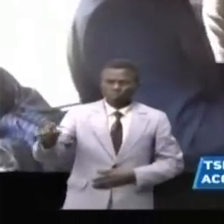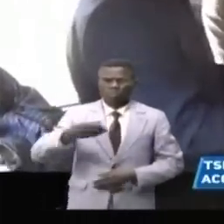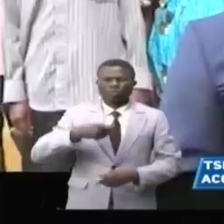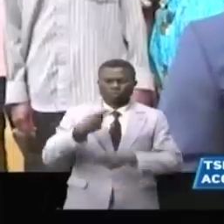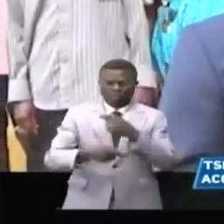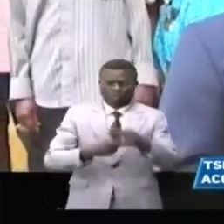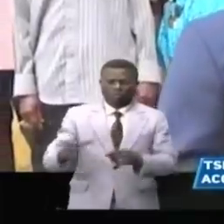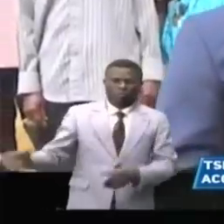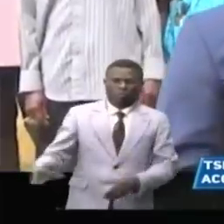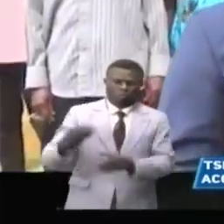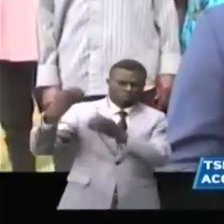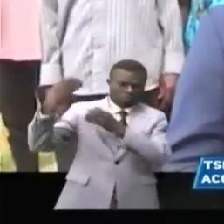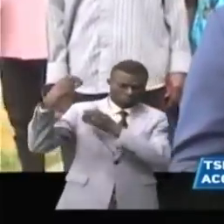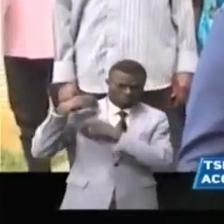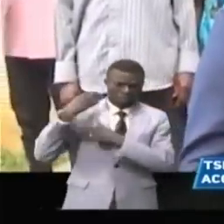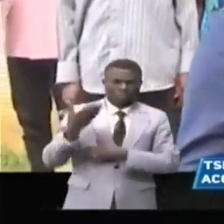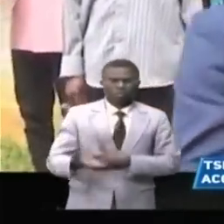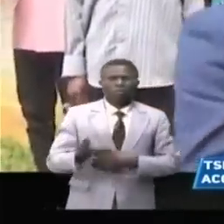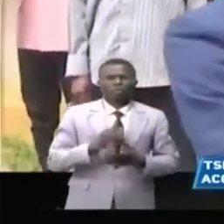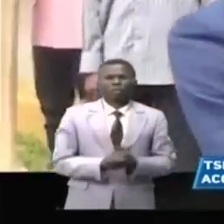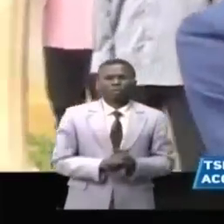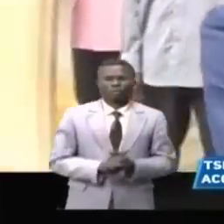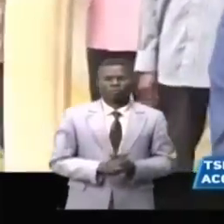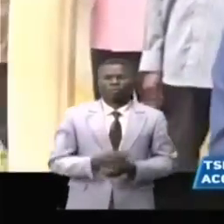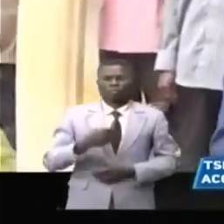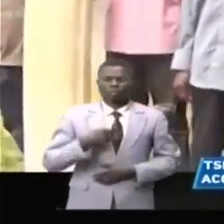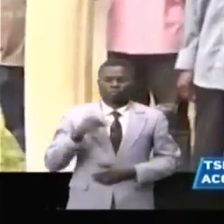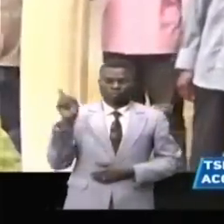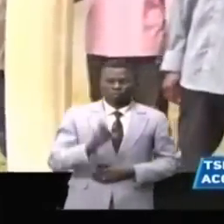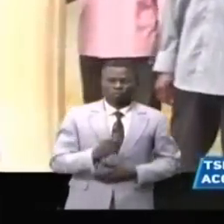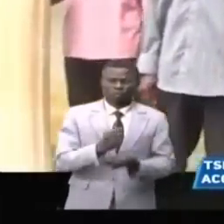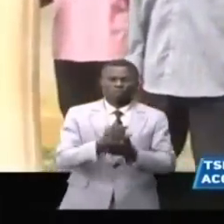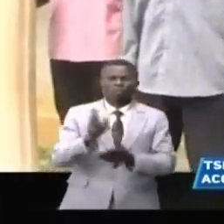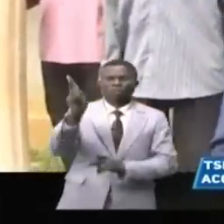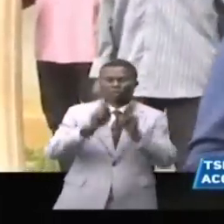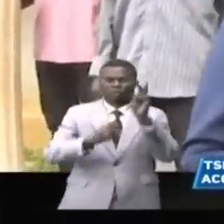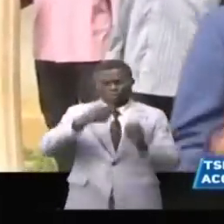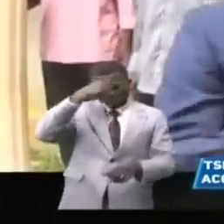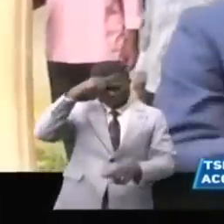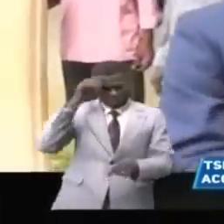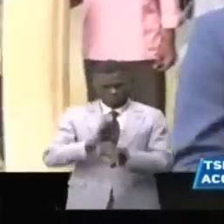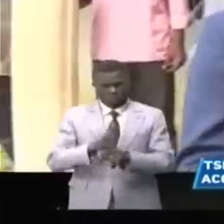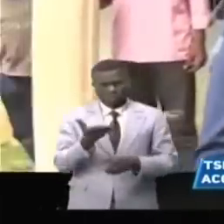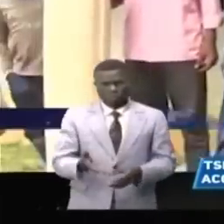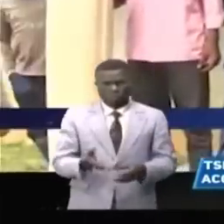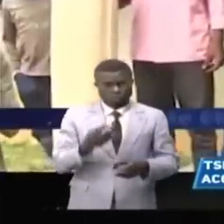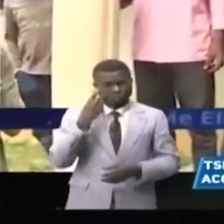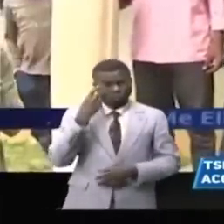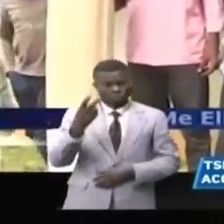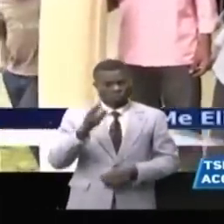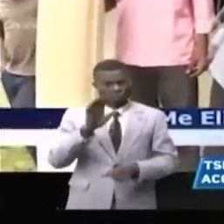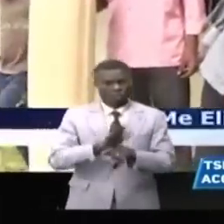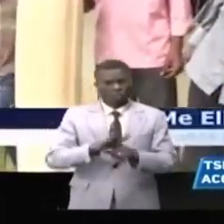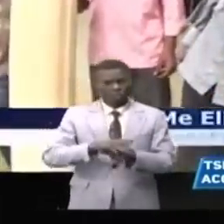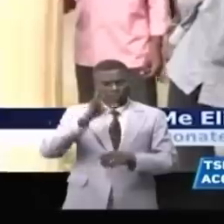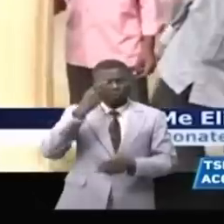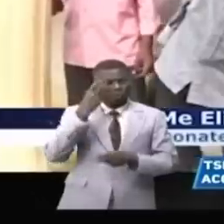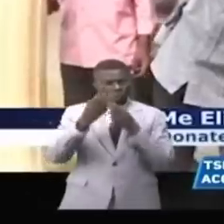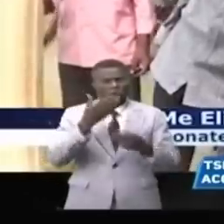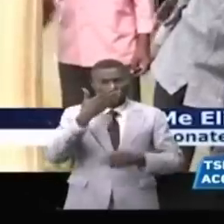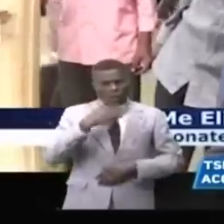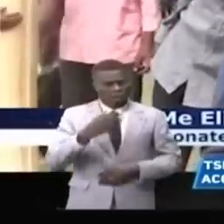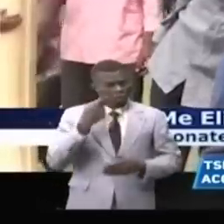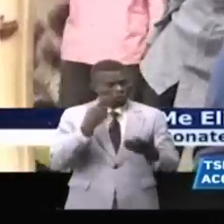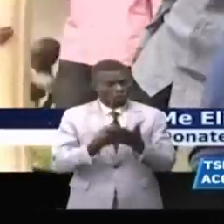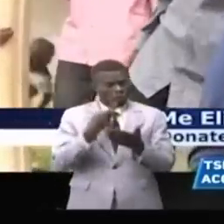en charge. Un geste de solidarité en faveur de cette population qui est en train de souffrir. Lorsque j'ai visité cet hôpital, j'ai constaté qu'il y